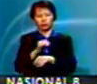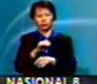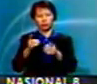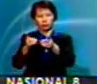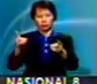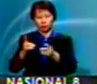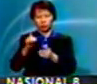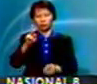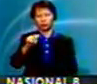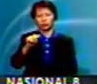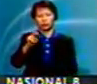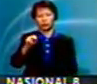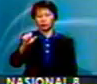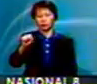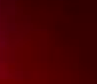daerah Kansai.